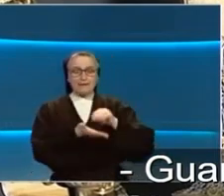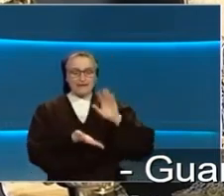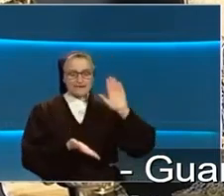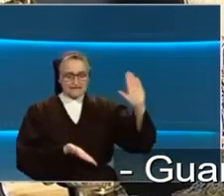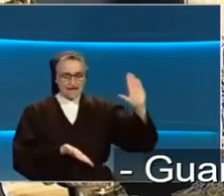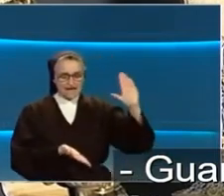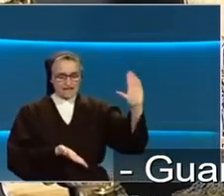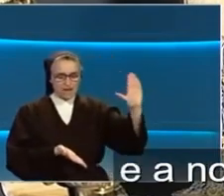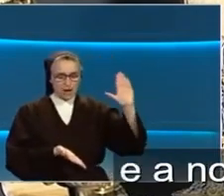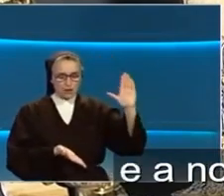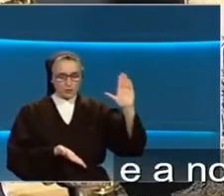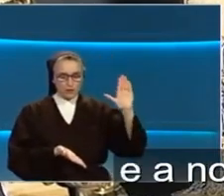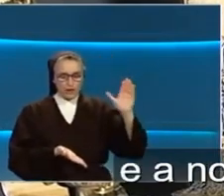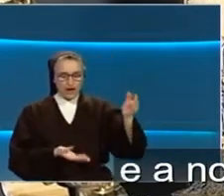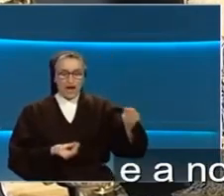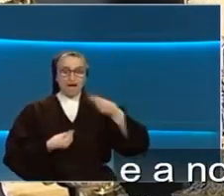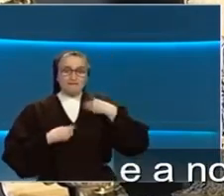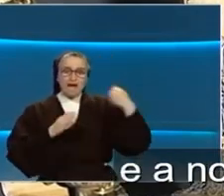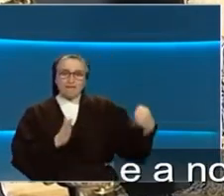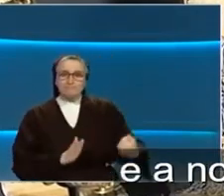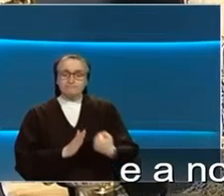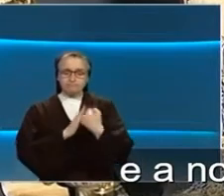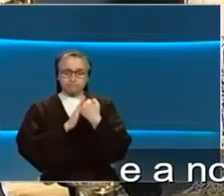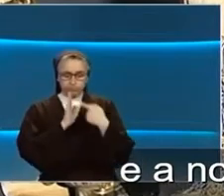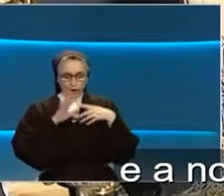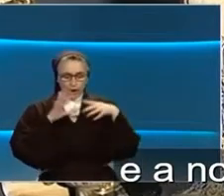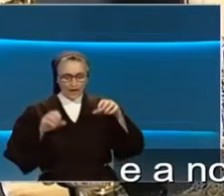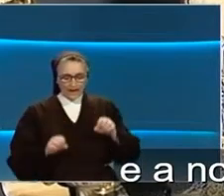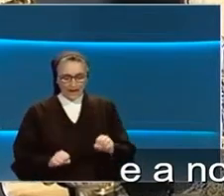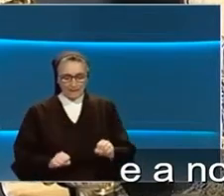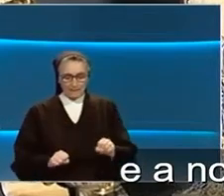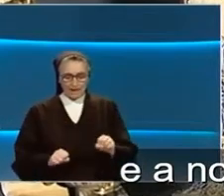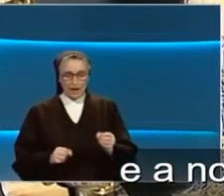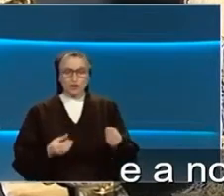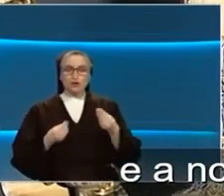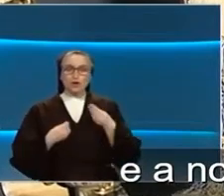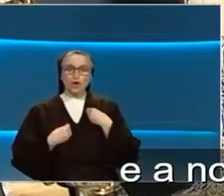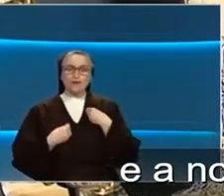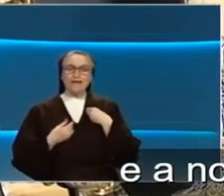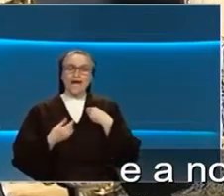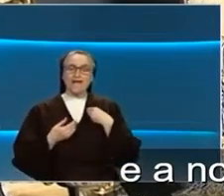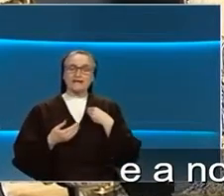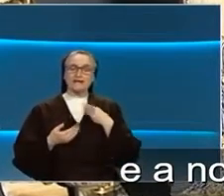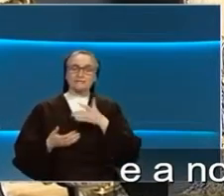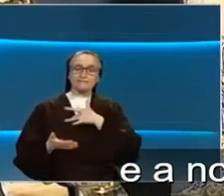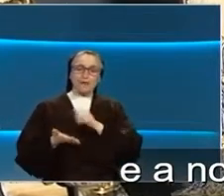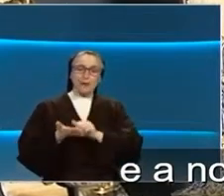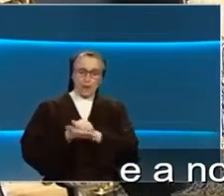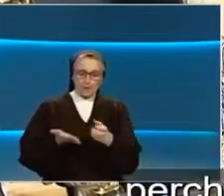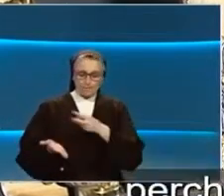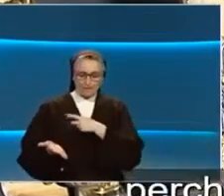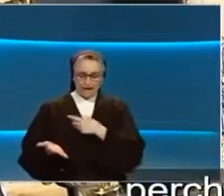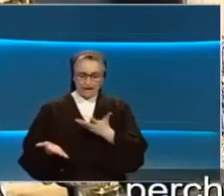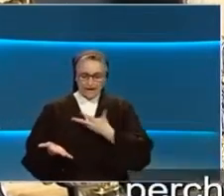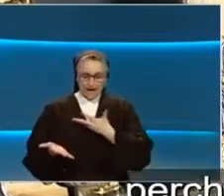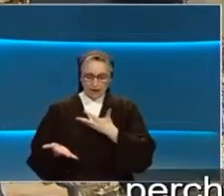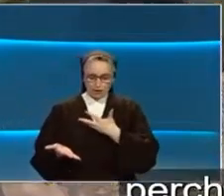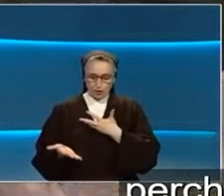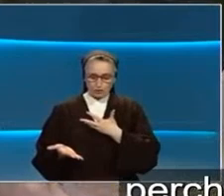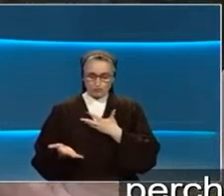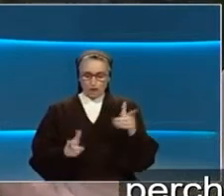spiritu eius santo repleti, unum corpus et unus spiritus inveniamur in Christo.